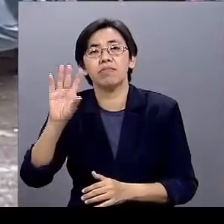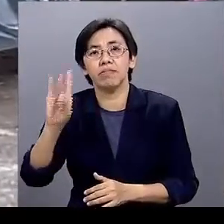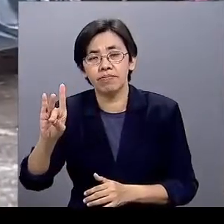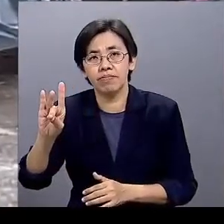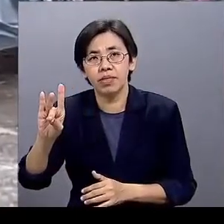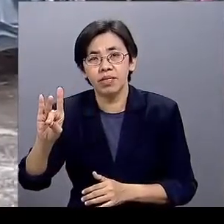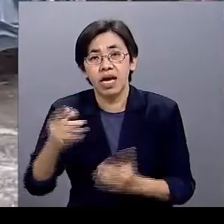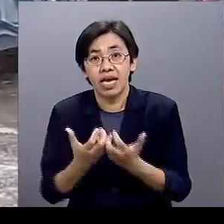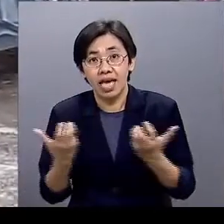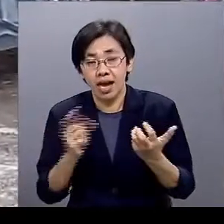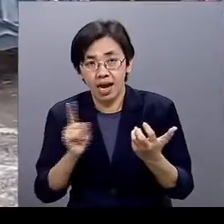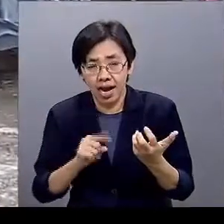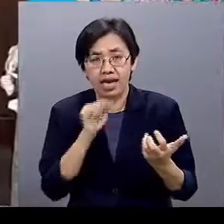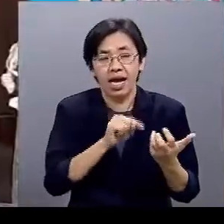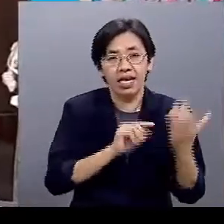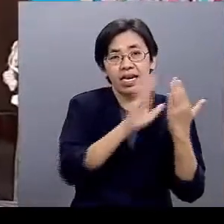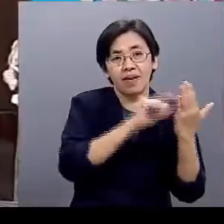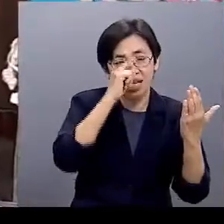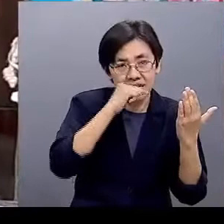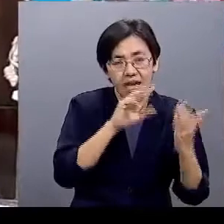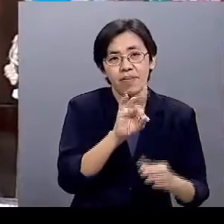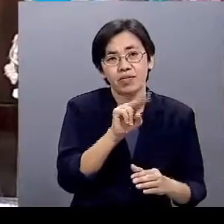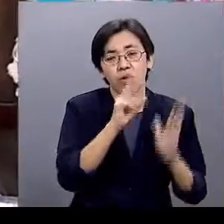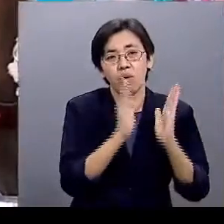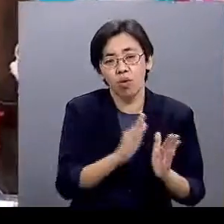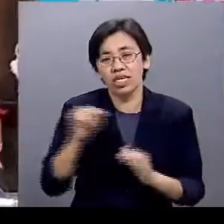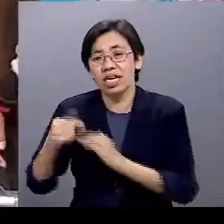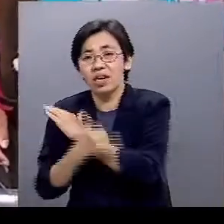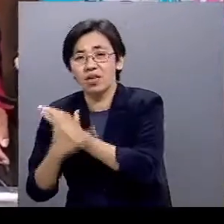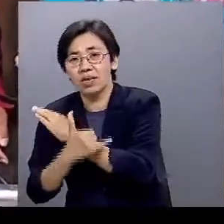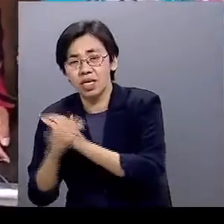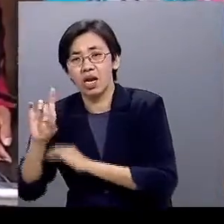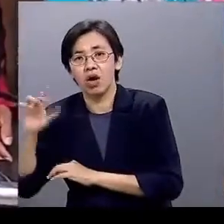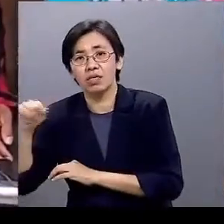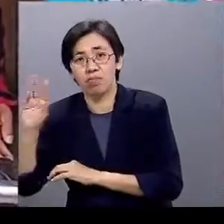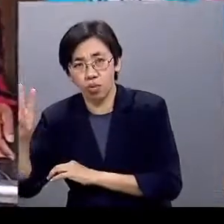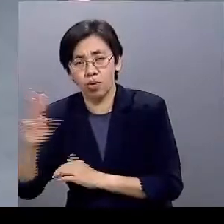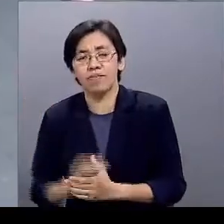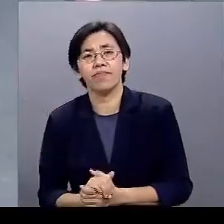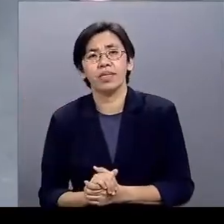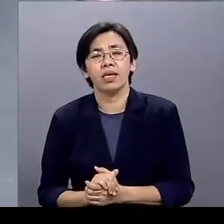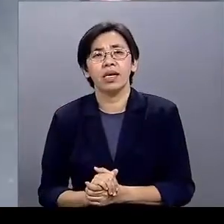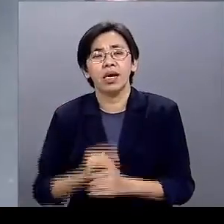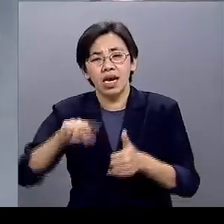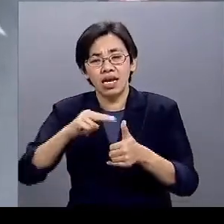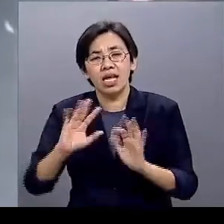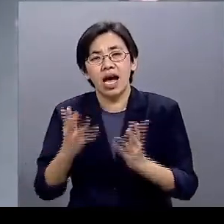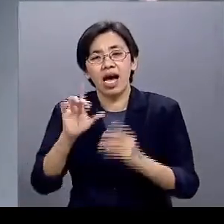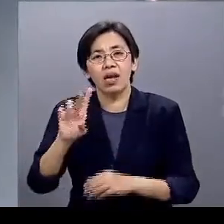เชื้อในประเทศ82คนติดเชื้อจากต่างประเทศ116คนรักษาหายแล้ว133